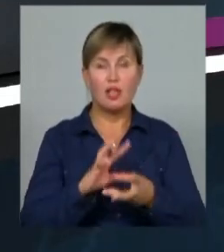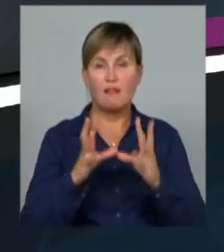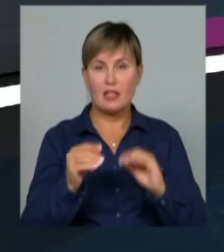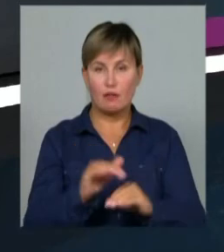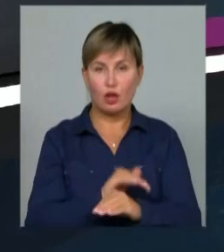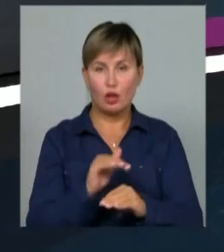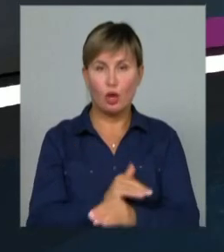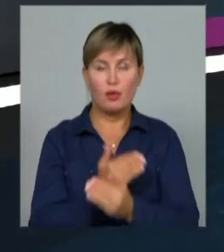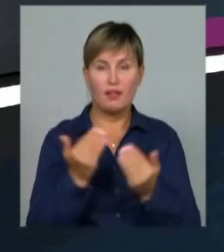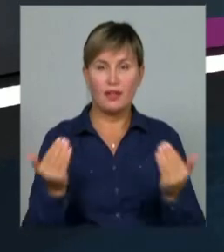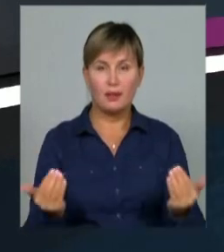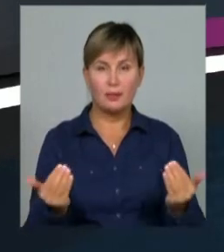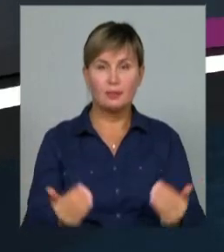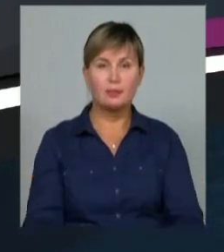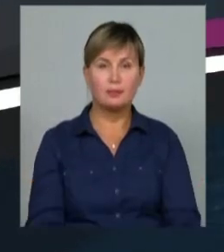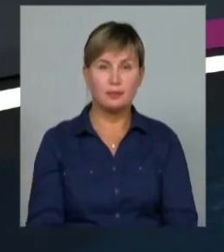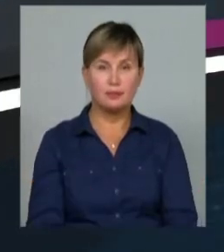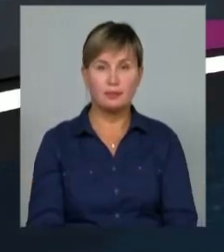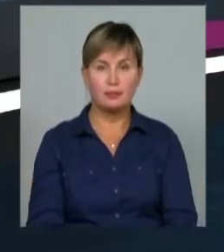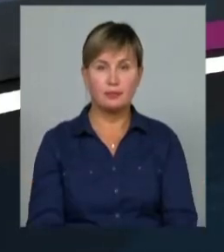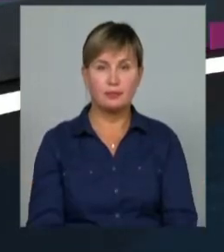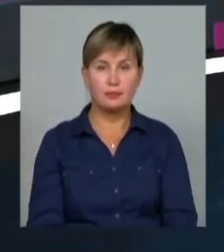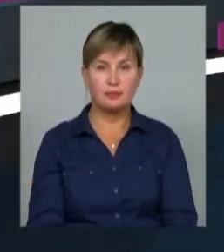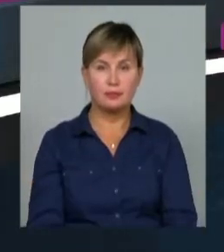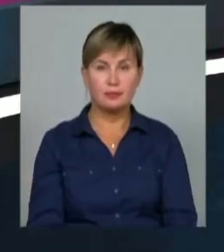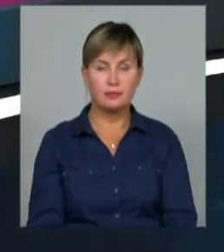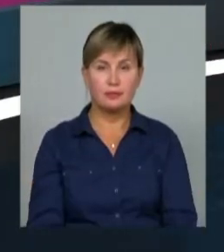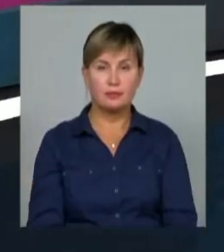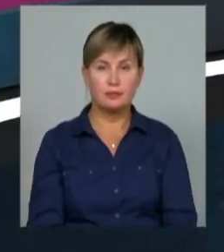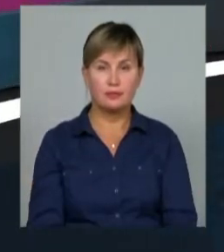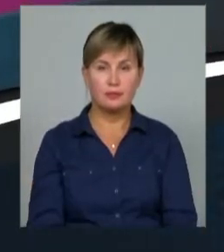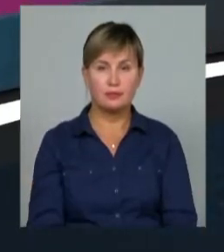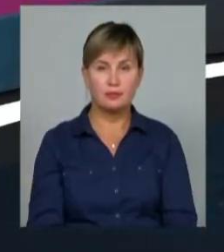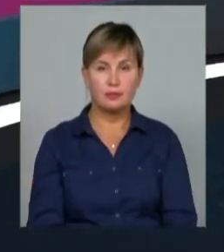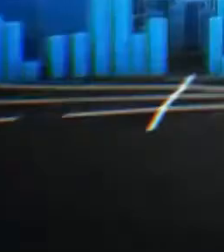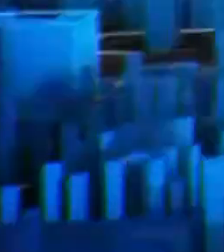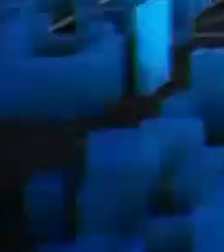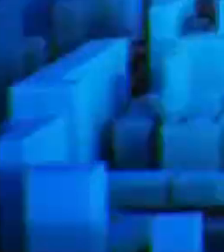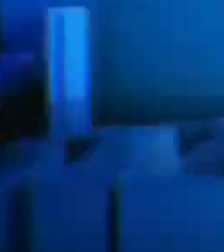на сайте almaty.tv и YouTube-канале «Алматы ТВ News». Всего доброго. Берегите себя.